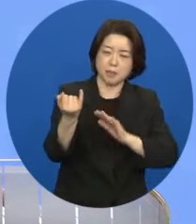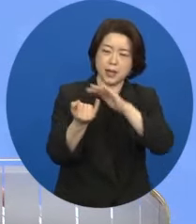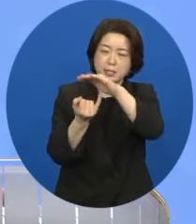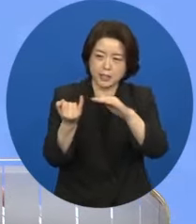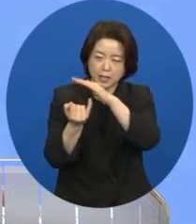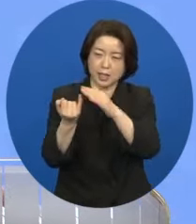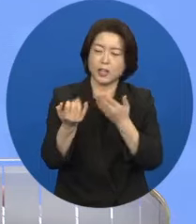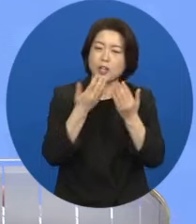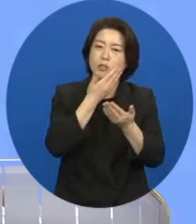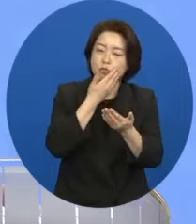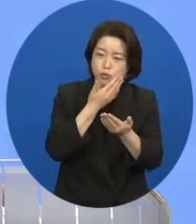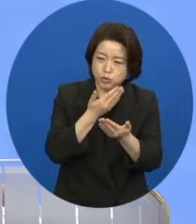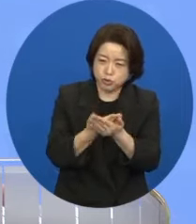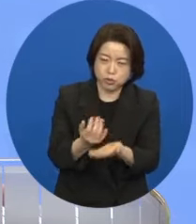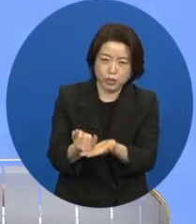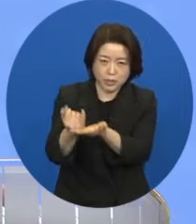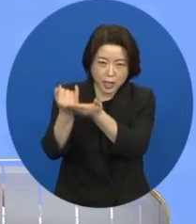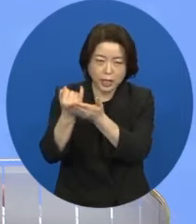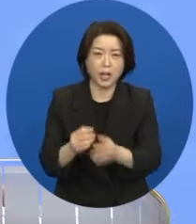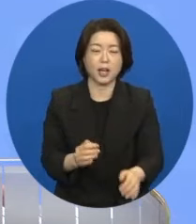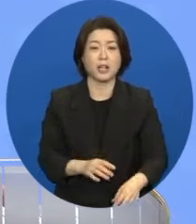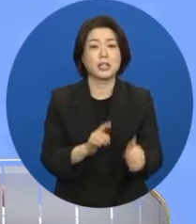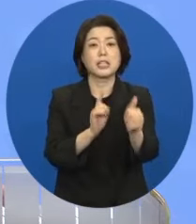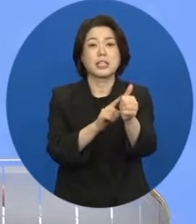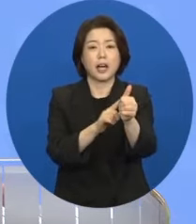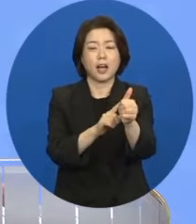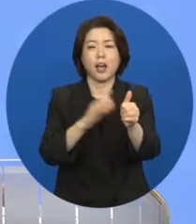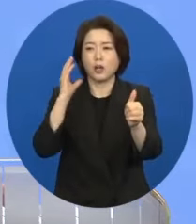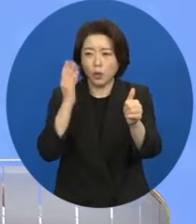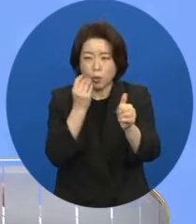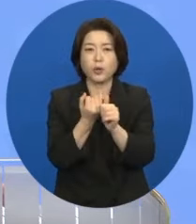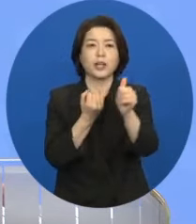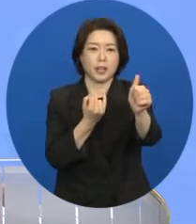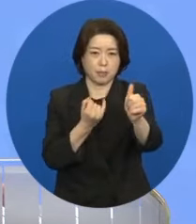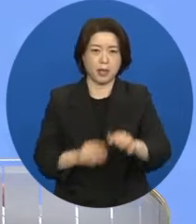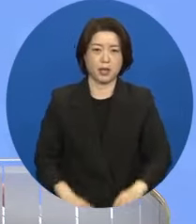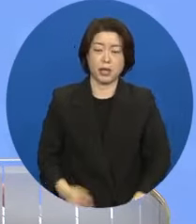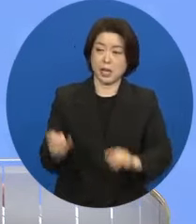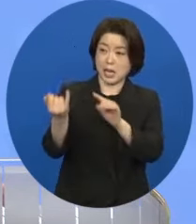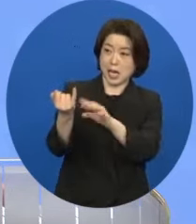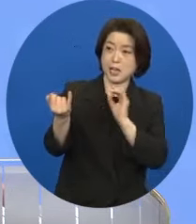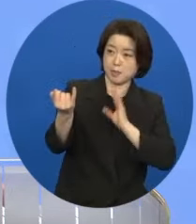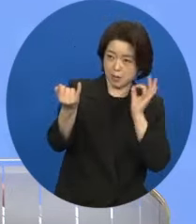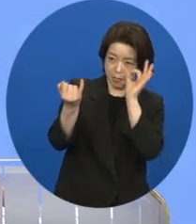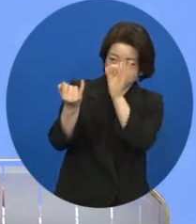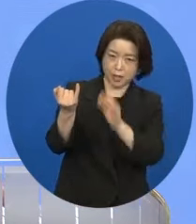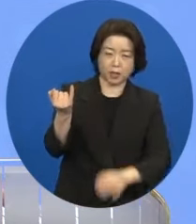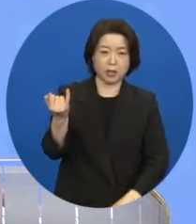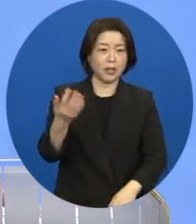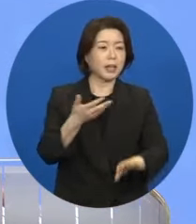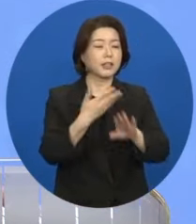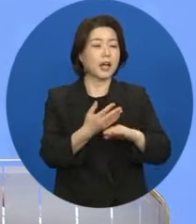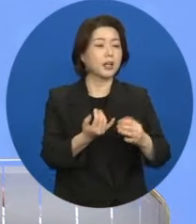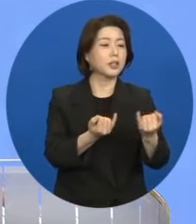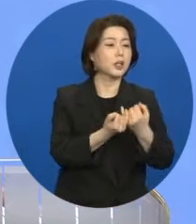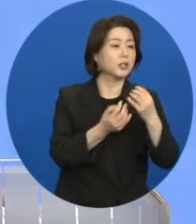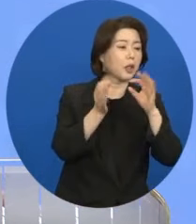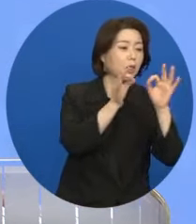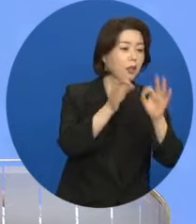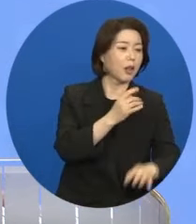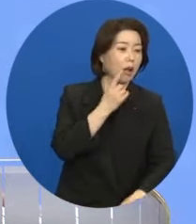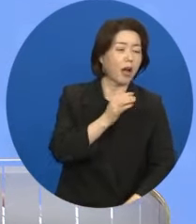종기 여기는 남편이 거룩한 남편입니다 아내만 바라보는 거예 다른 여자의 눈 주지 않고 아내만